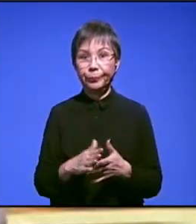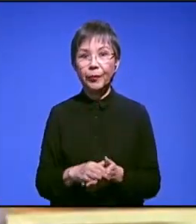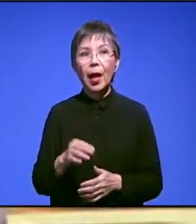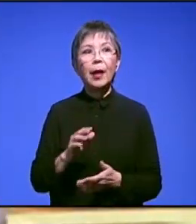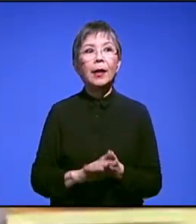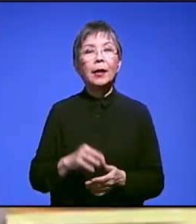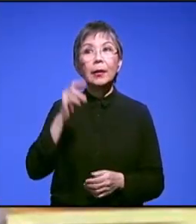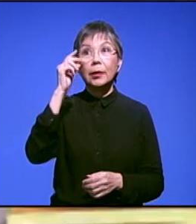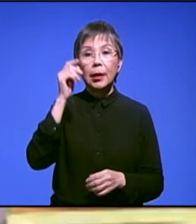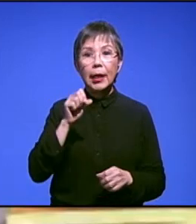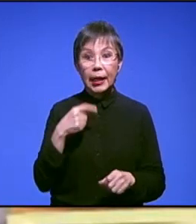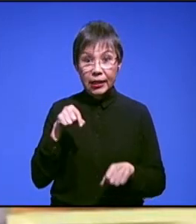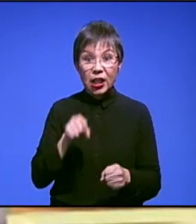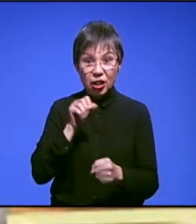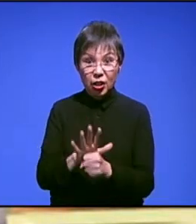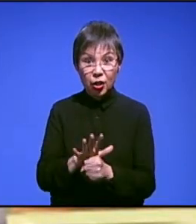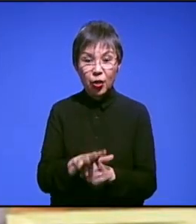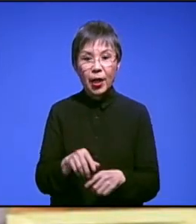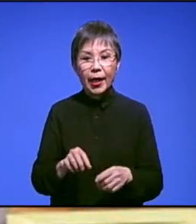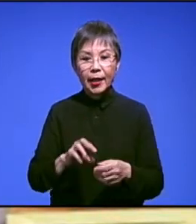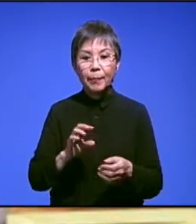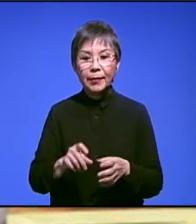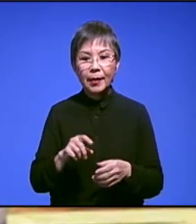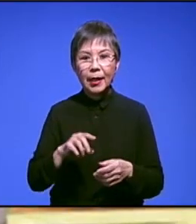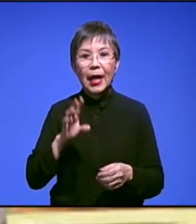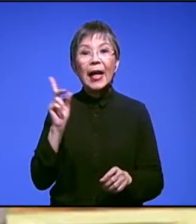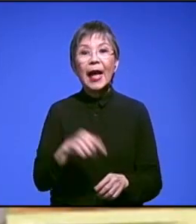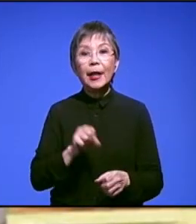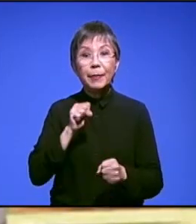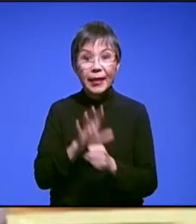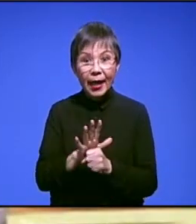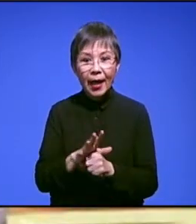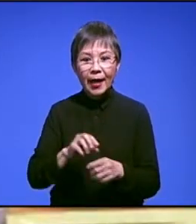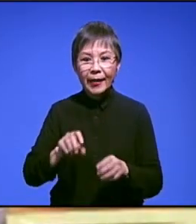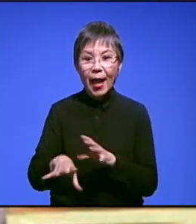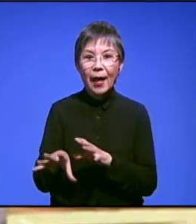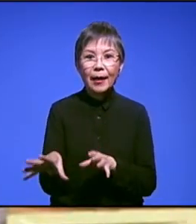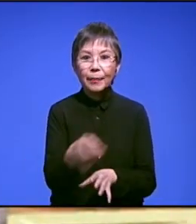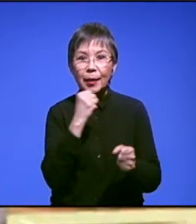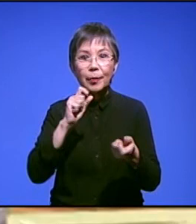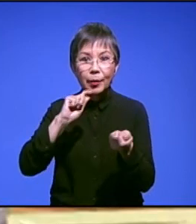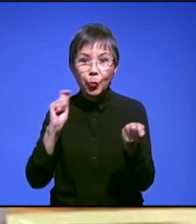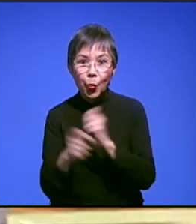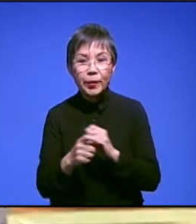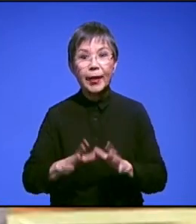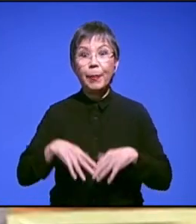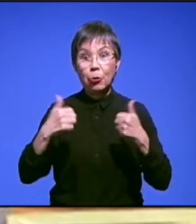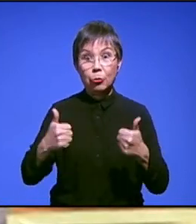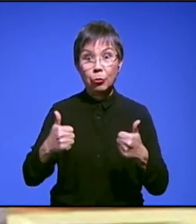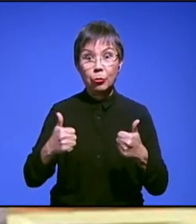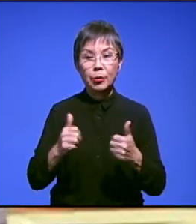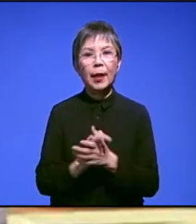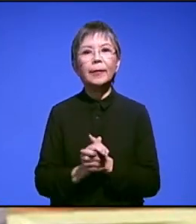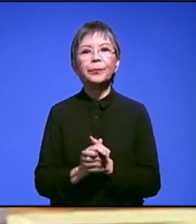bencana COVID-19 ini kan bisa kita kategorikan sebagai situasi unpredictable kan, yang tidak terduga-duga